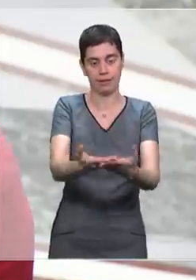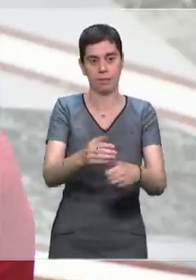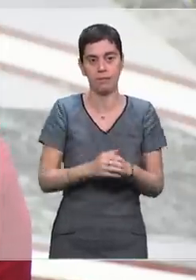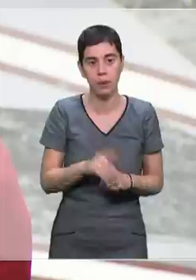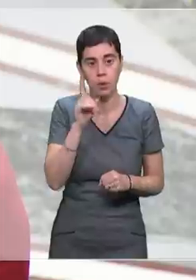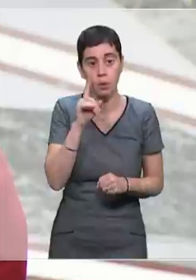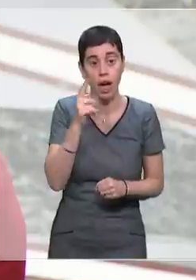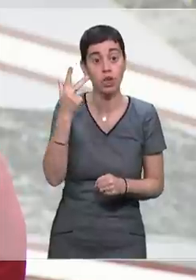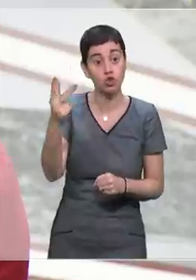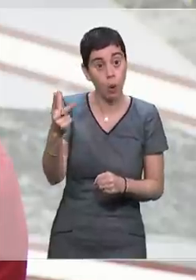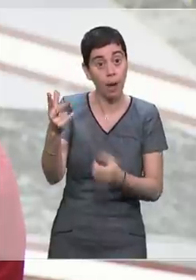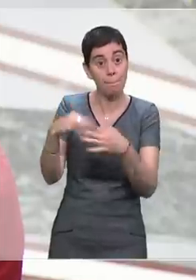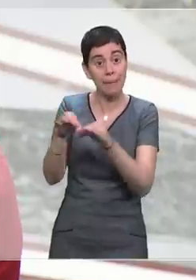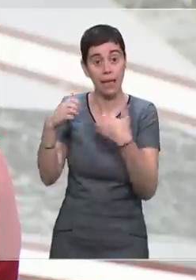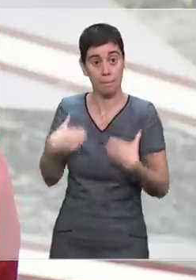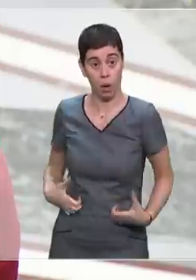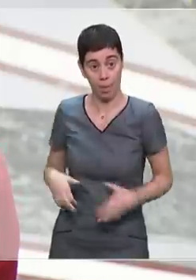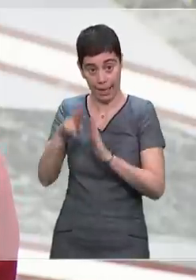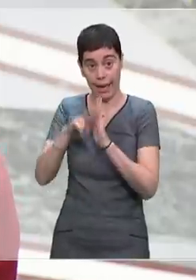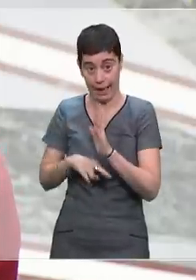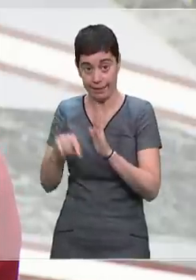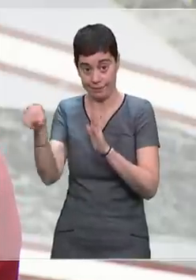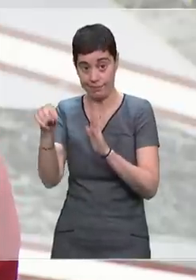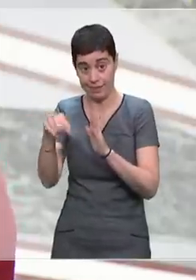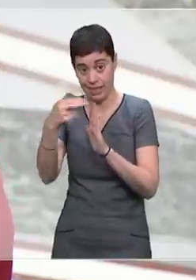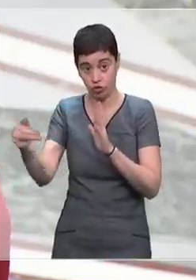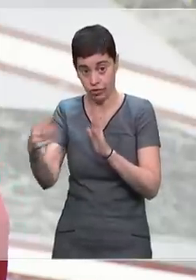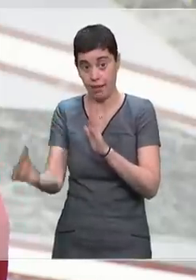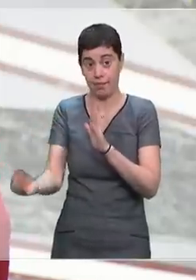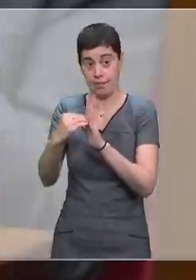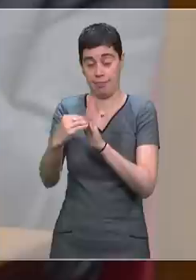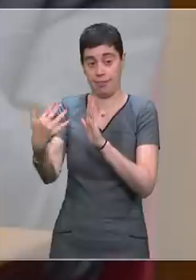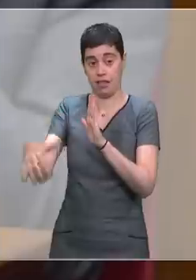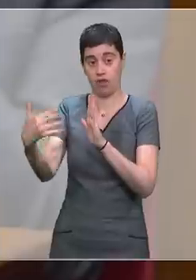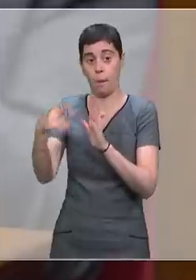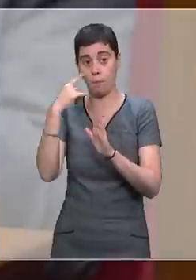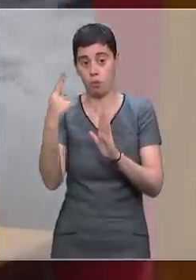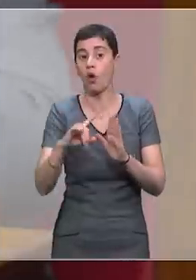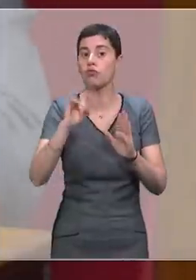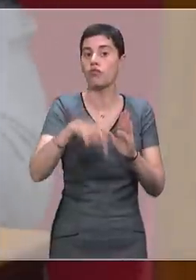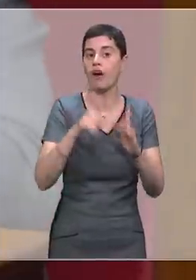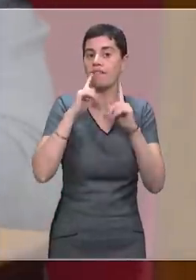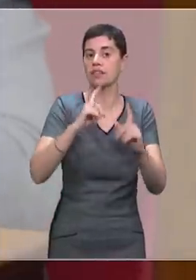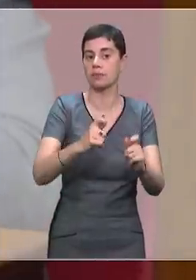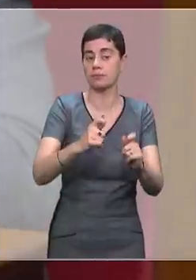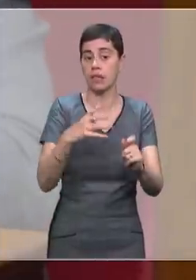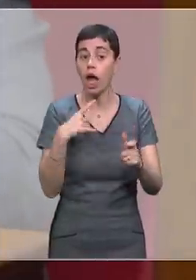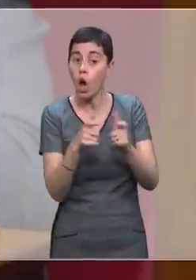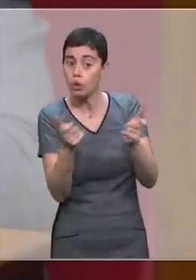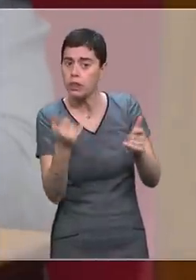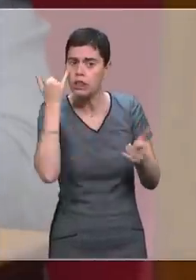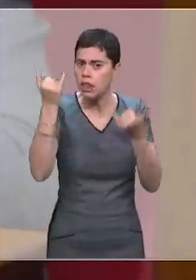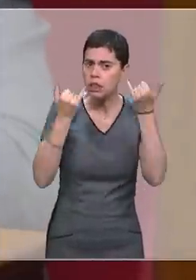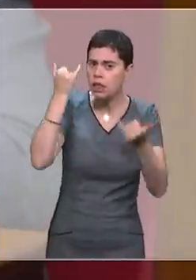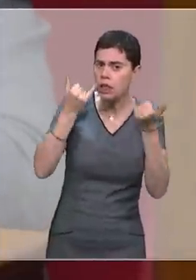États membres ont déjà introduit des règles nationales sur le devoir de vigilance. Et si certaines entreprises ont également pris des initiatives, il